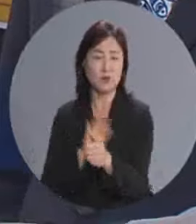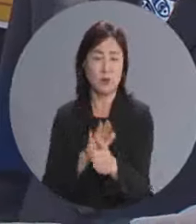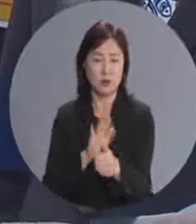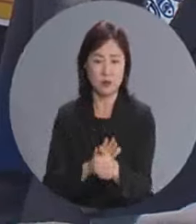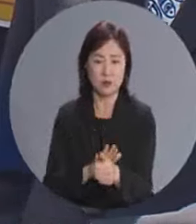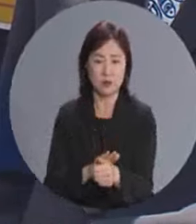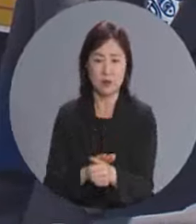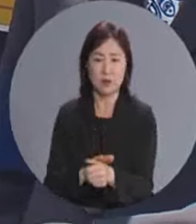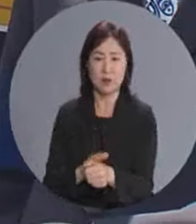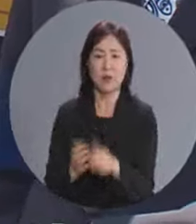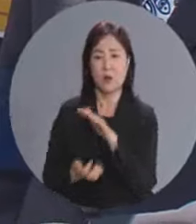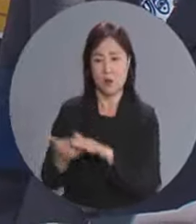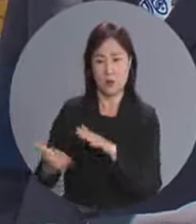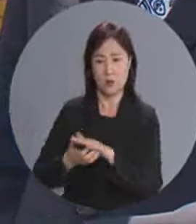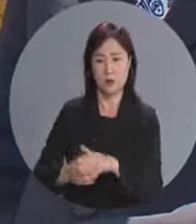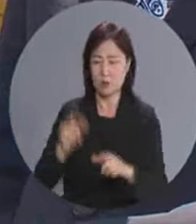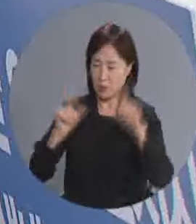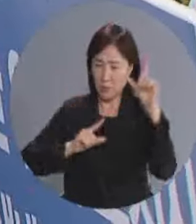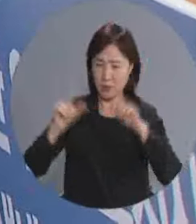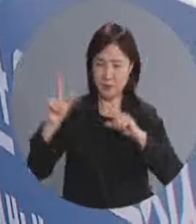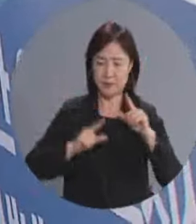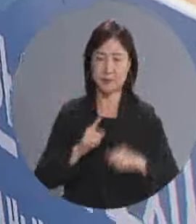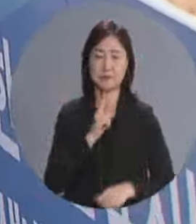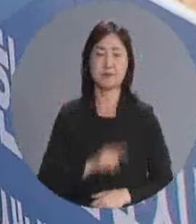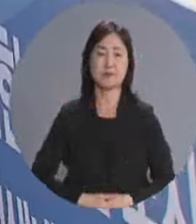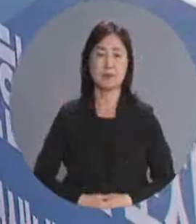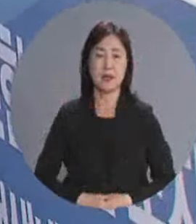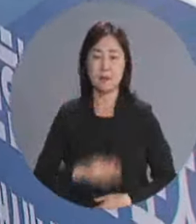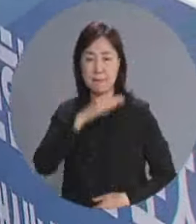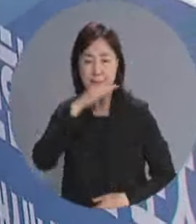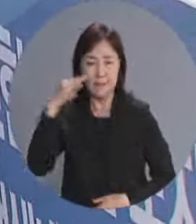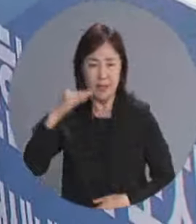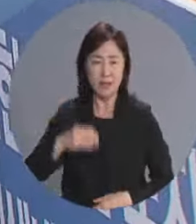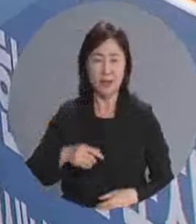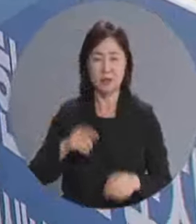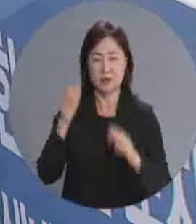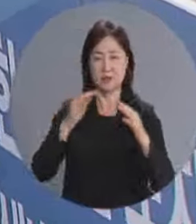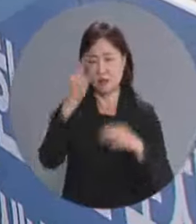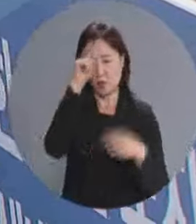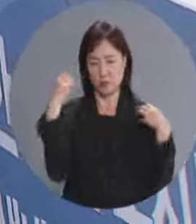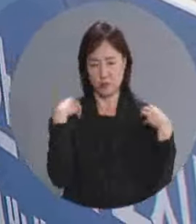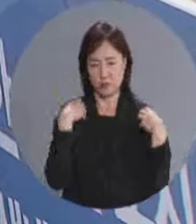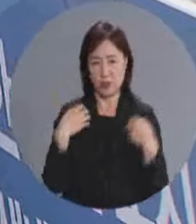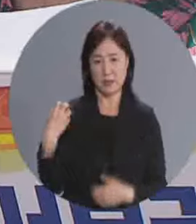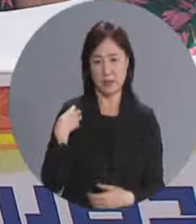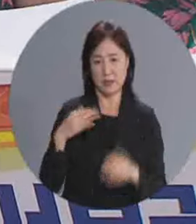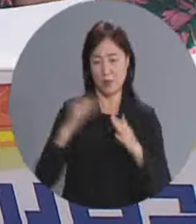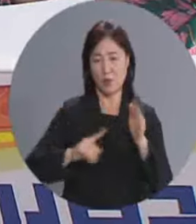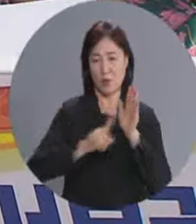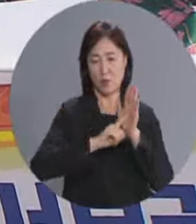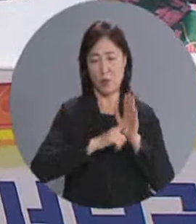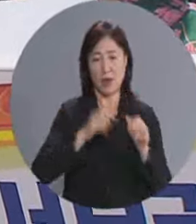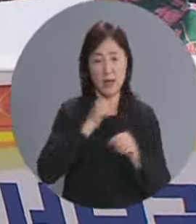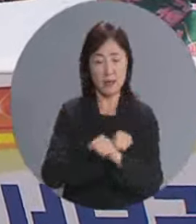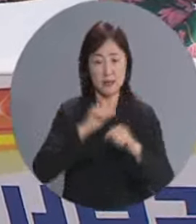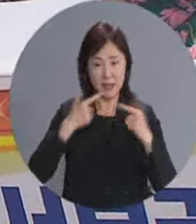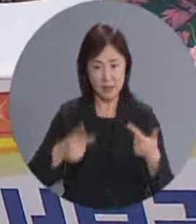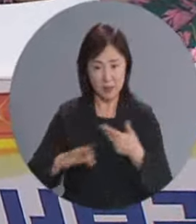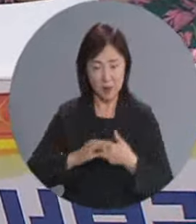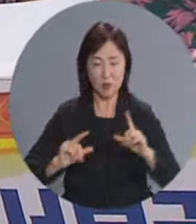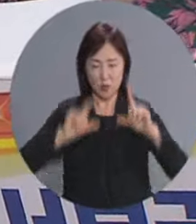꼼수 감추기에 급한 모습은 공정성을 갖춘 정부주관 공무가 이루지지 않으면 동북권 전체 시군이